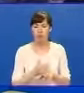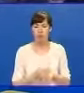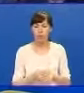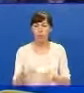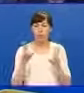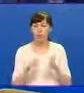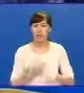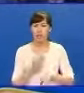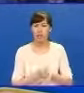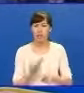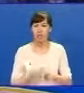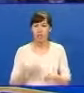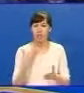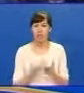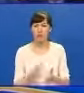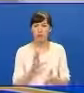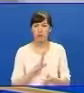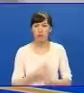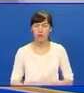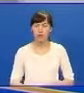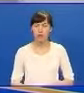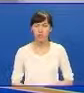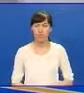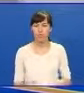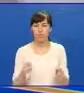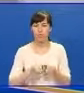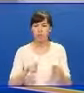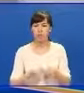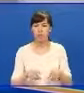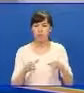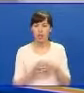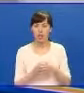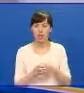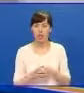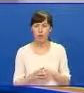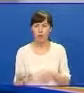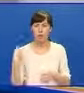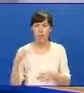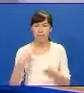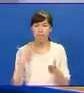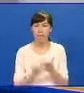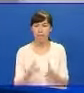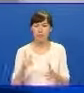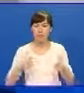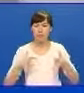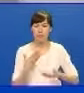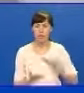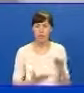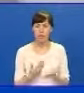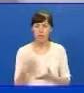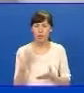айтылған басты ұсыныс осылар. Бұл насихаттау тобы президент ұсынған 100 нақты қадам,